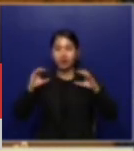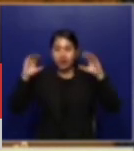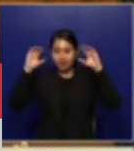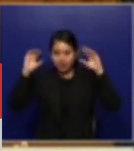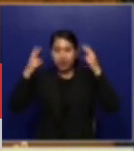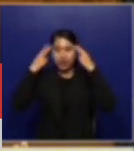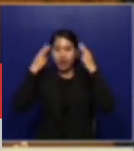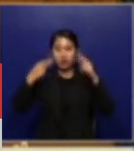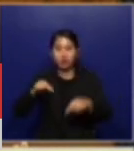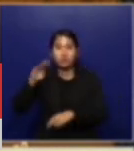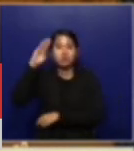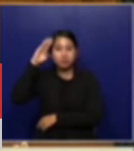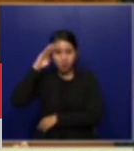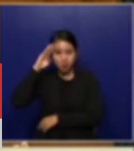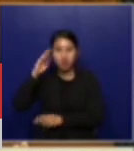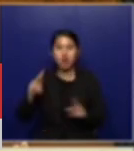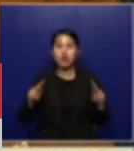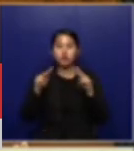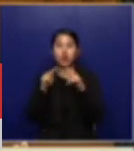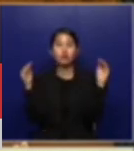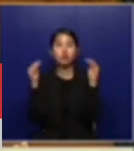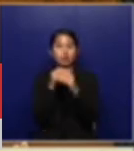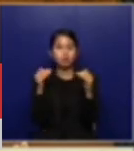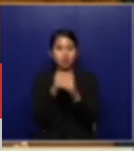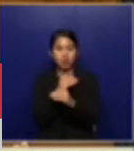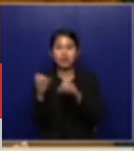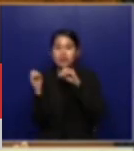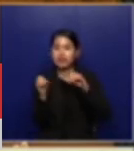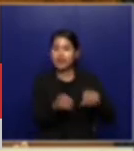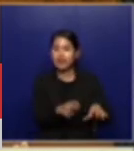พลเอกประยุทธ์จันทร์โอชานะครับกระทรวงคมนาคมไม่ได้ทอด